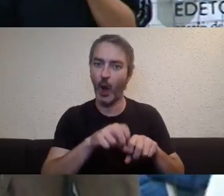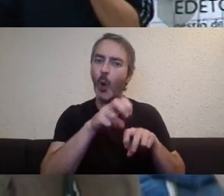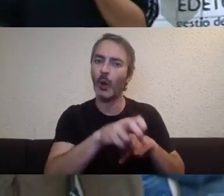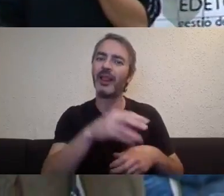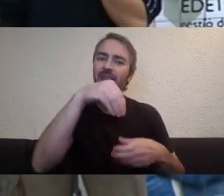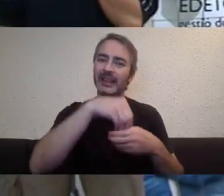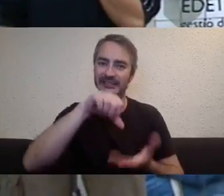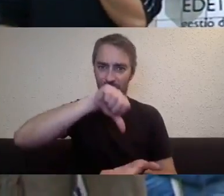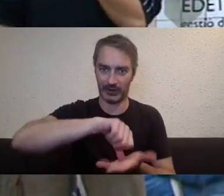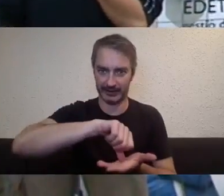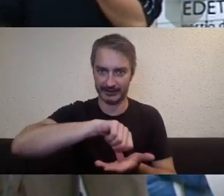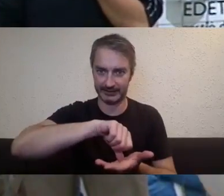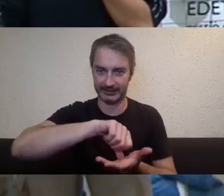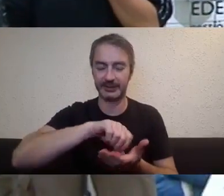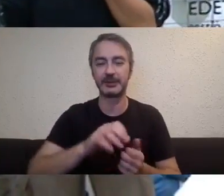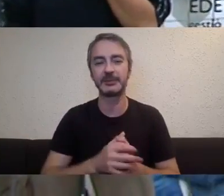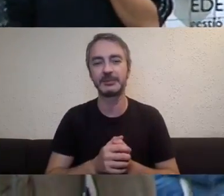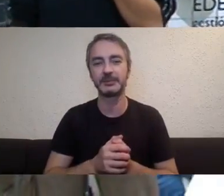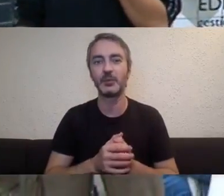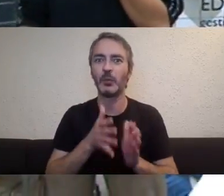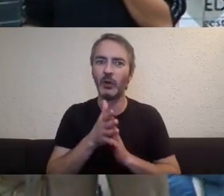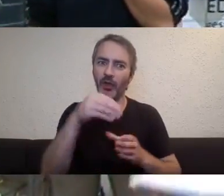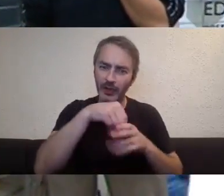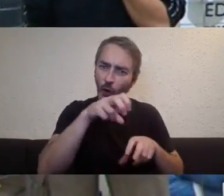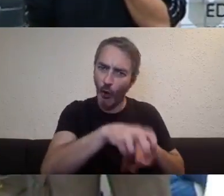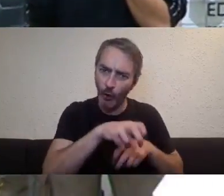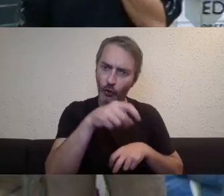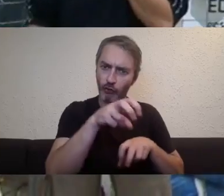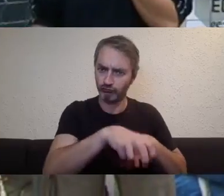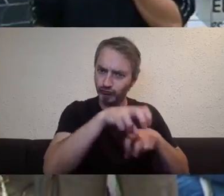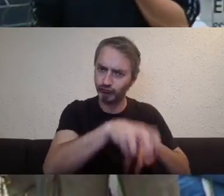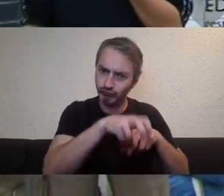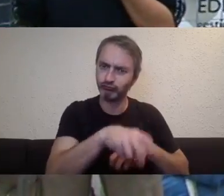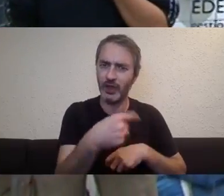d'ocupació rural a la ciutat, per dir-ho d'una manera, perquè tenien hort i